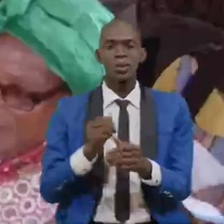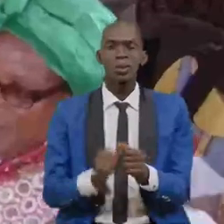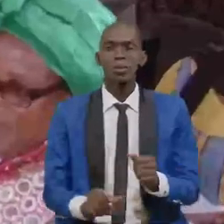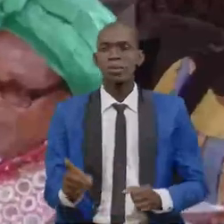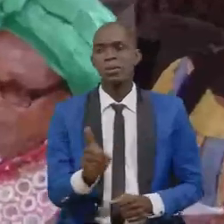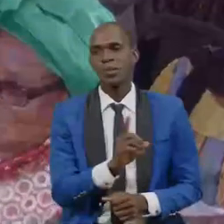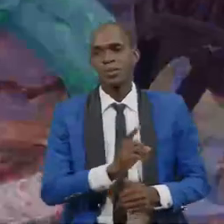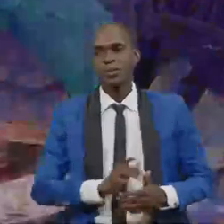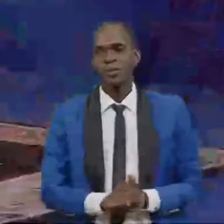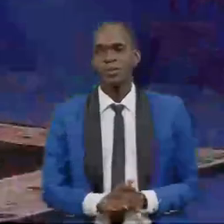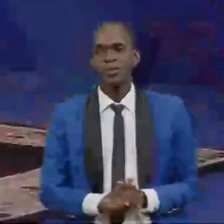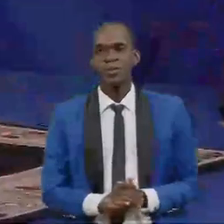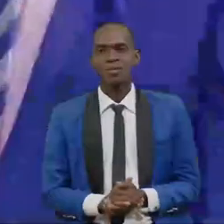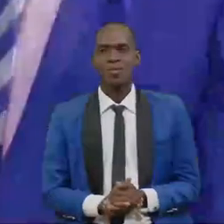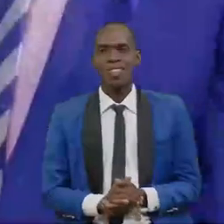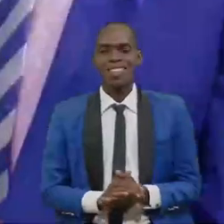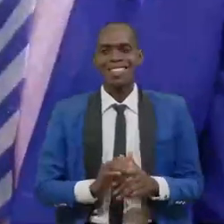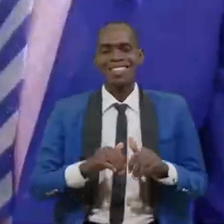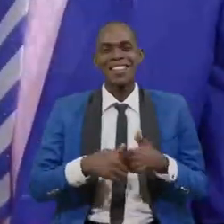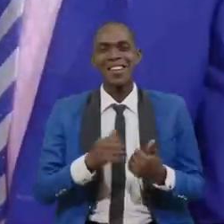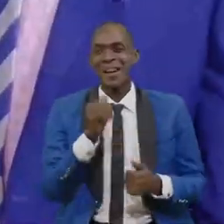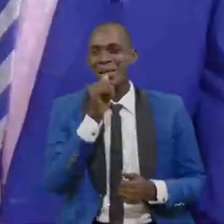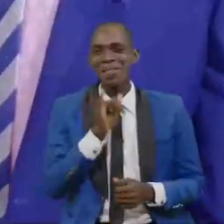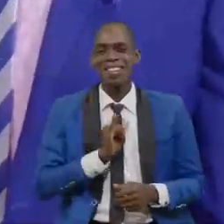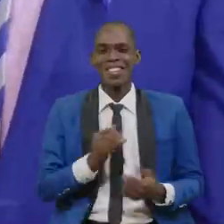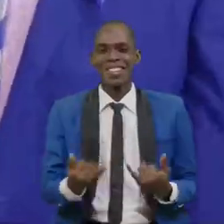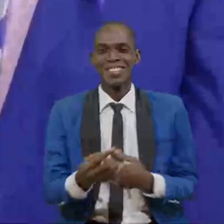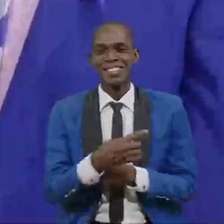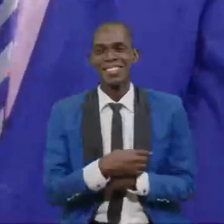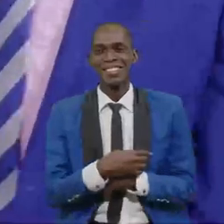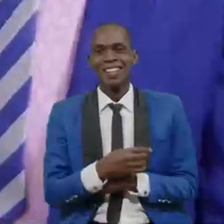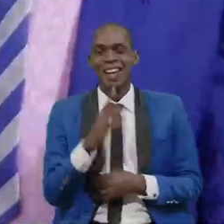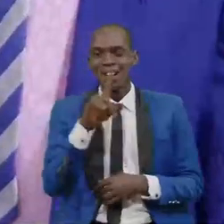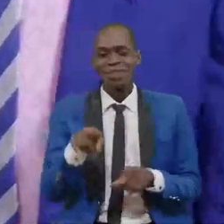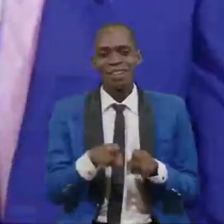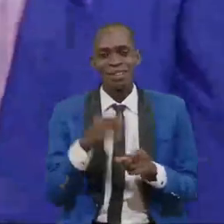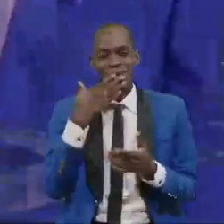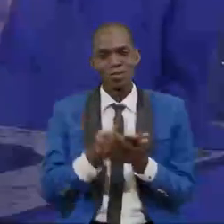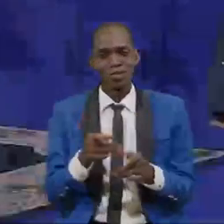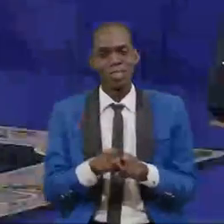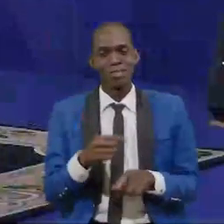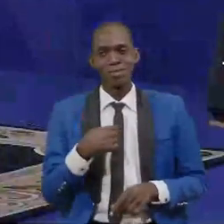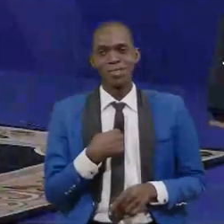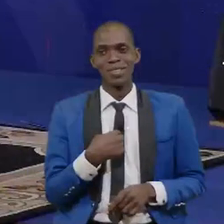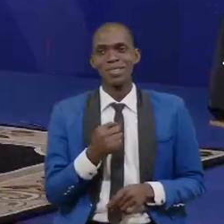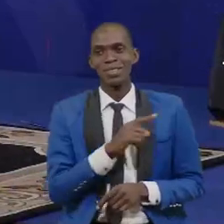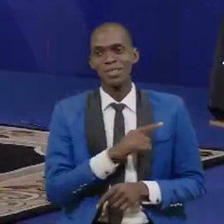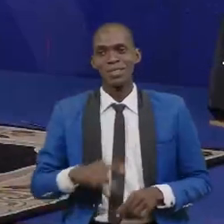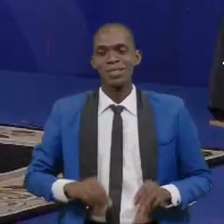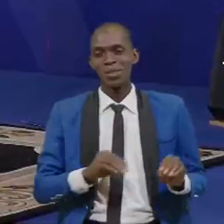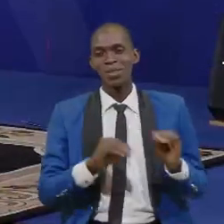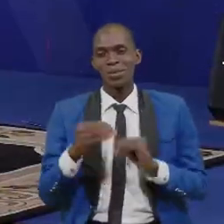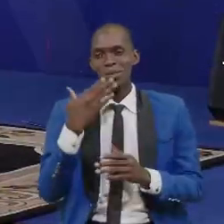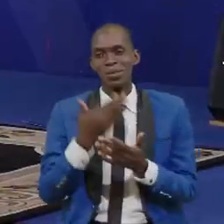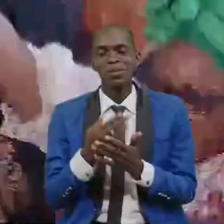Bonjour tout le monde. Comment est-ce que nous allons ce matin? Est-ce que vous êtes aussi bon que moi? Et la bonté